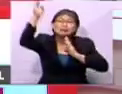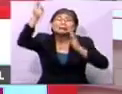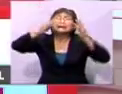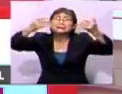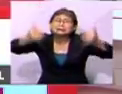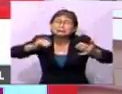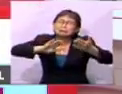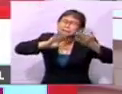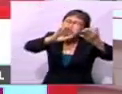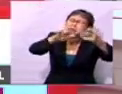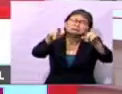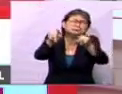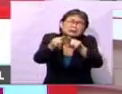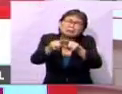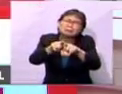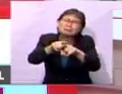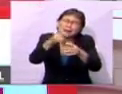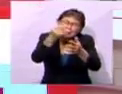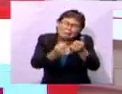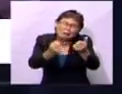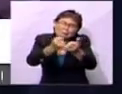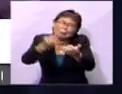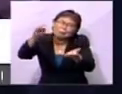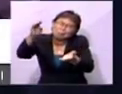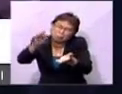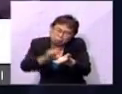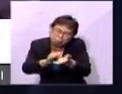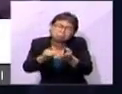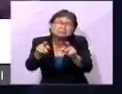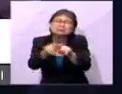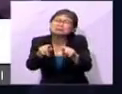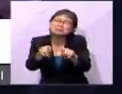kini menghadapi situasi sama.